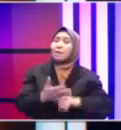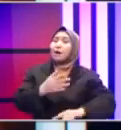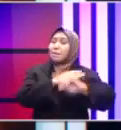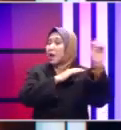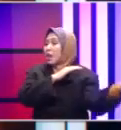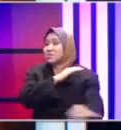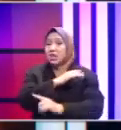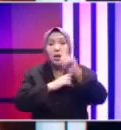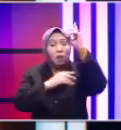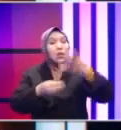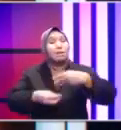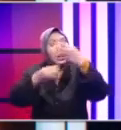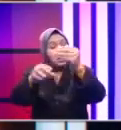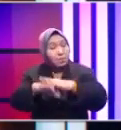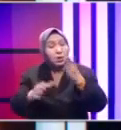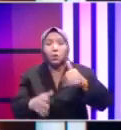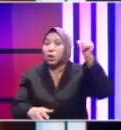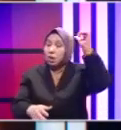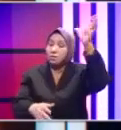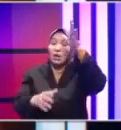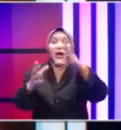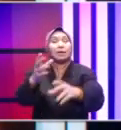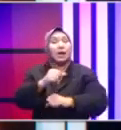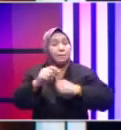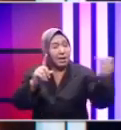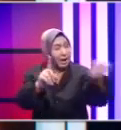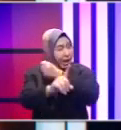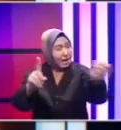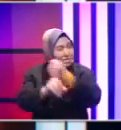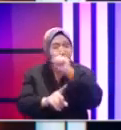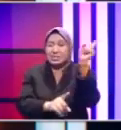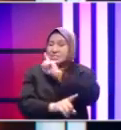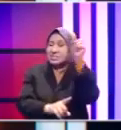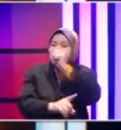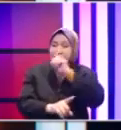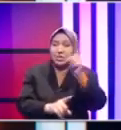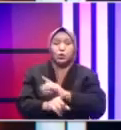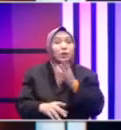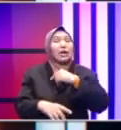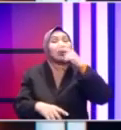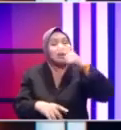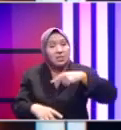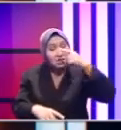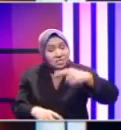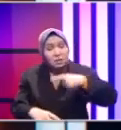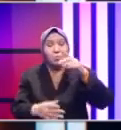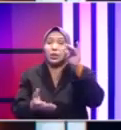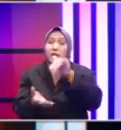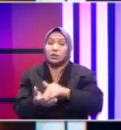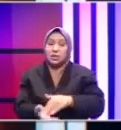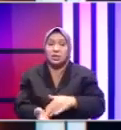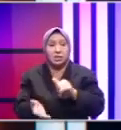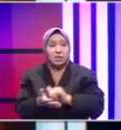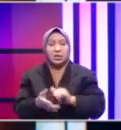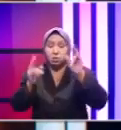Allah bagi pakai pada mereka mereka akan mendapat azab yang sangat pedih kemudian disebut indah lebih nayoh Abdulloh